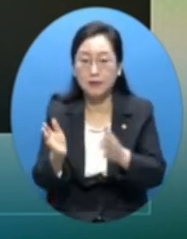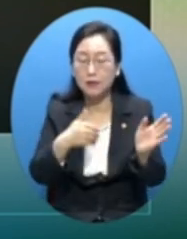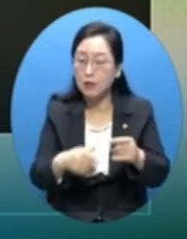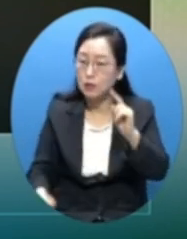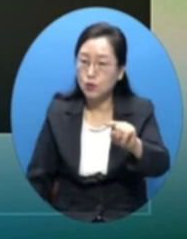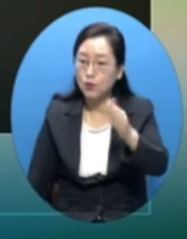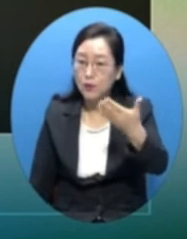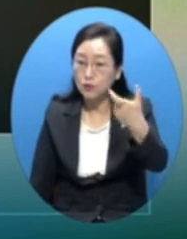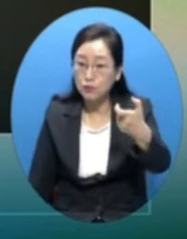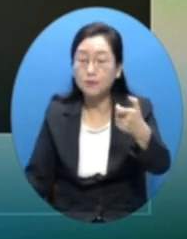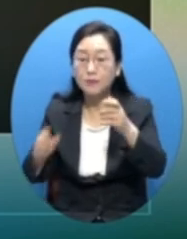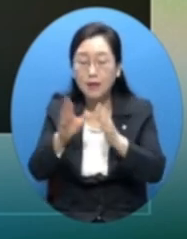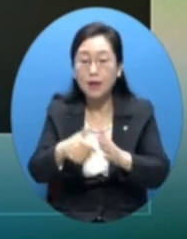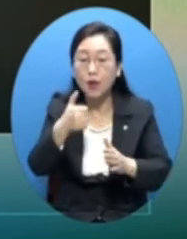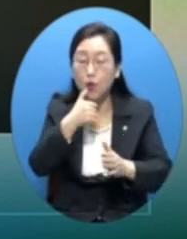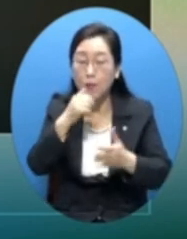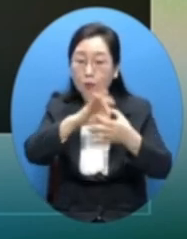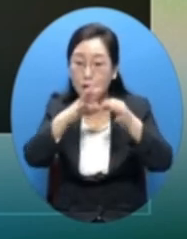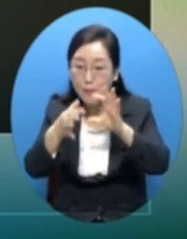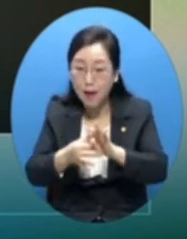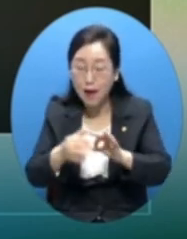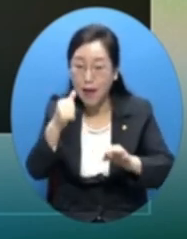1960년 로마 올림픽